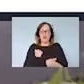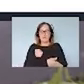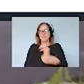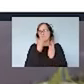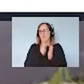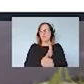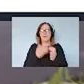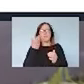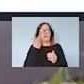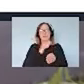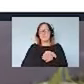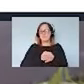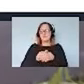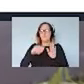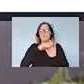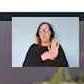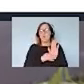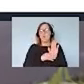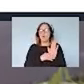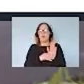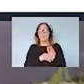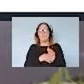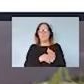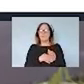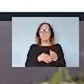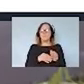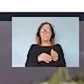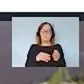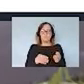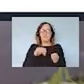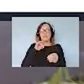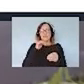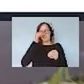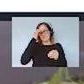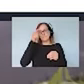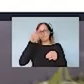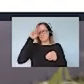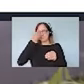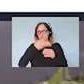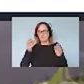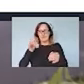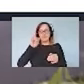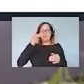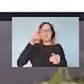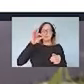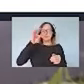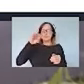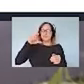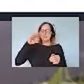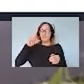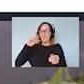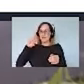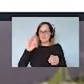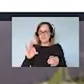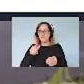który lubię, to jest dosyć popularny program na stronie Instructables. Instructables mogą Państwo kojarzyć z sieci, to jest najpopularniejsza strona z instrukcjami,